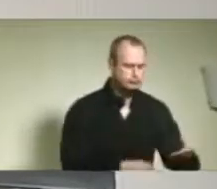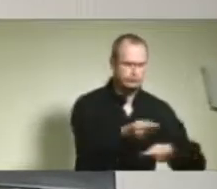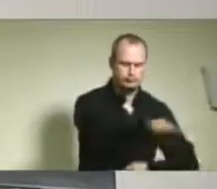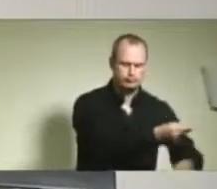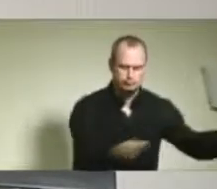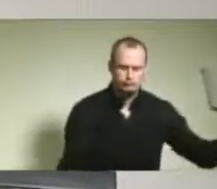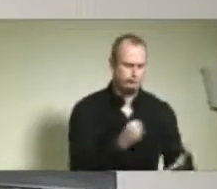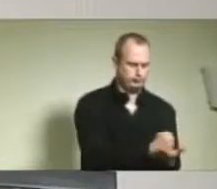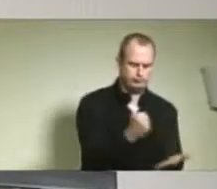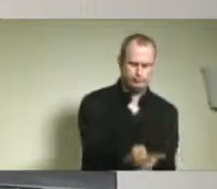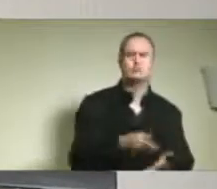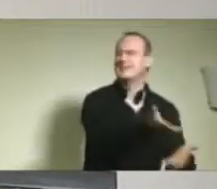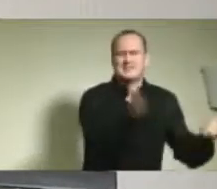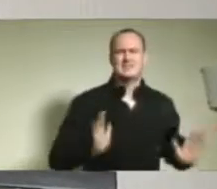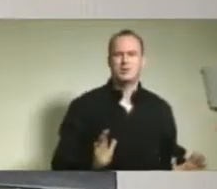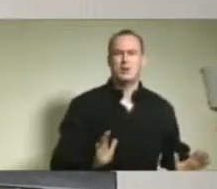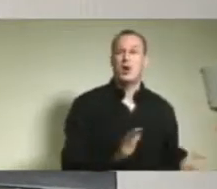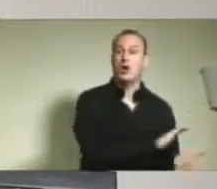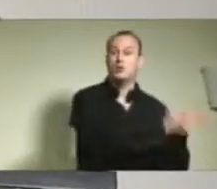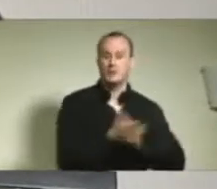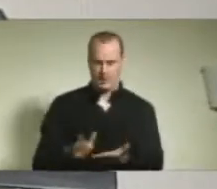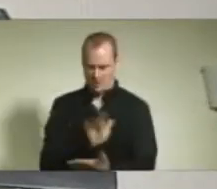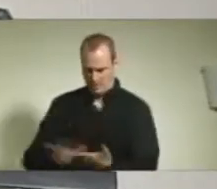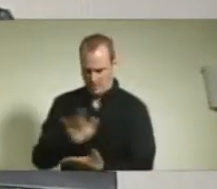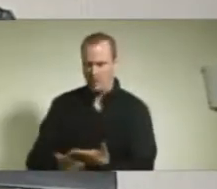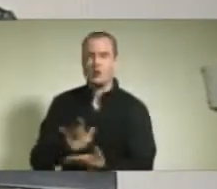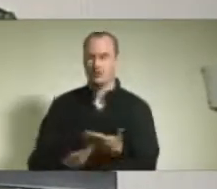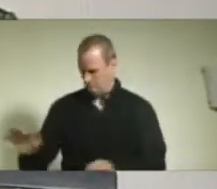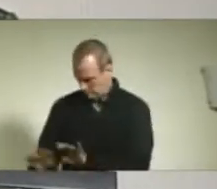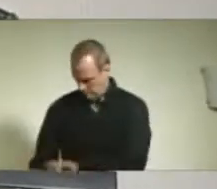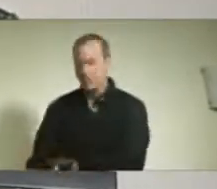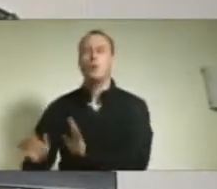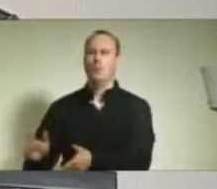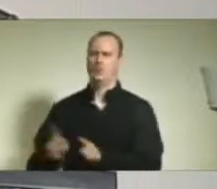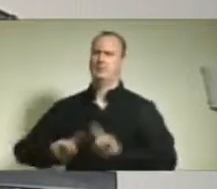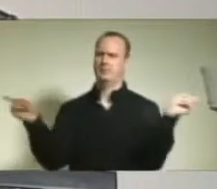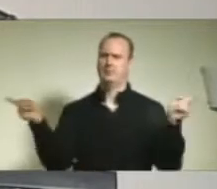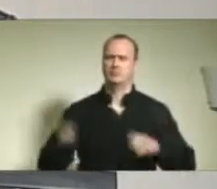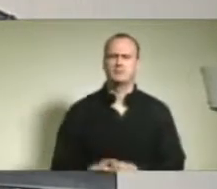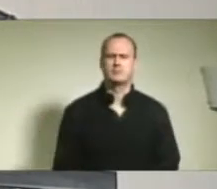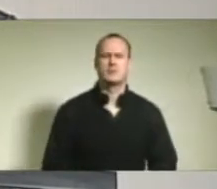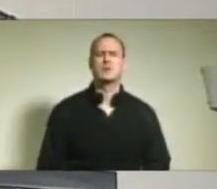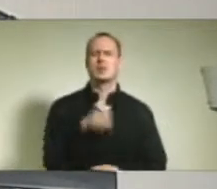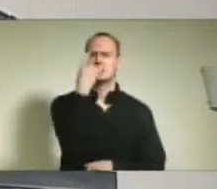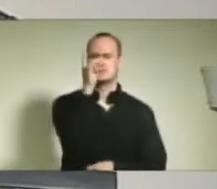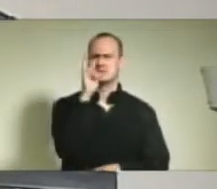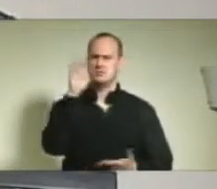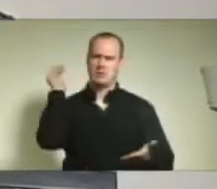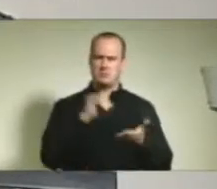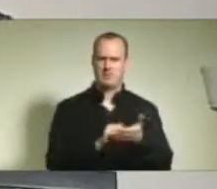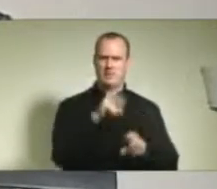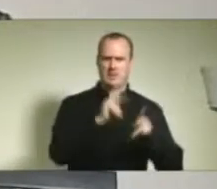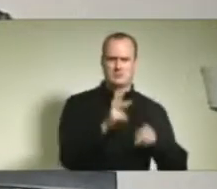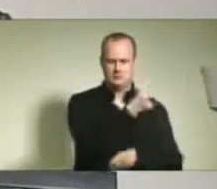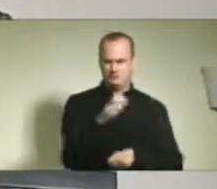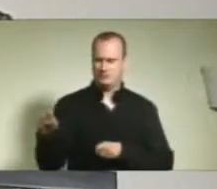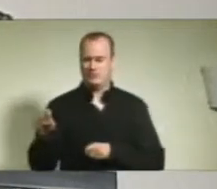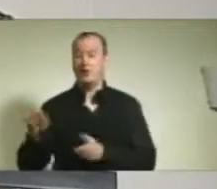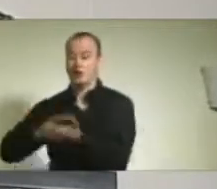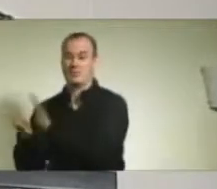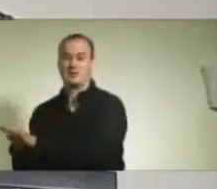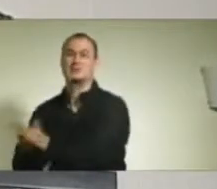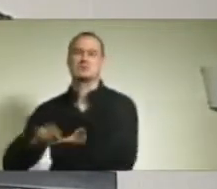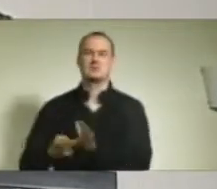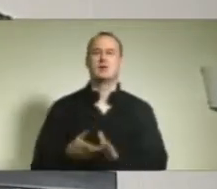Donc, depuis 2013, on a 17 000 personnes qui ont basculé sur le commercial, donc c'est-à-dire 29%, et ce